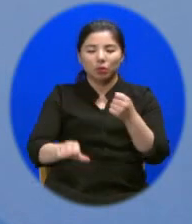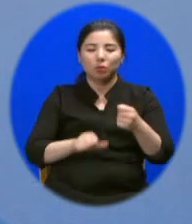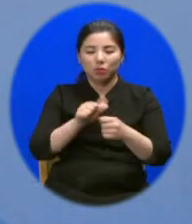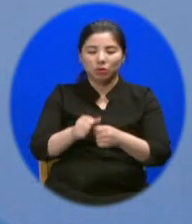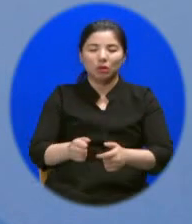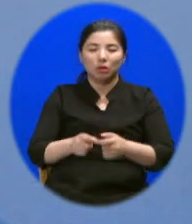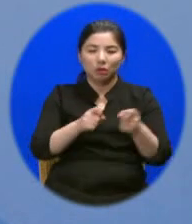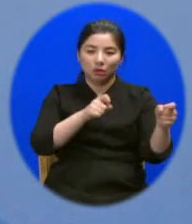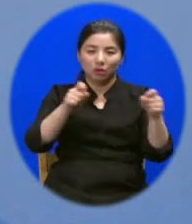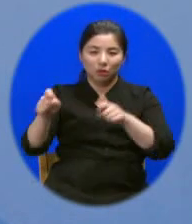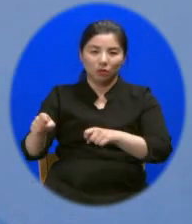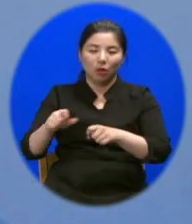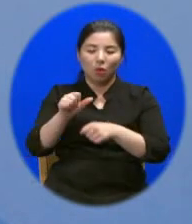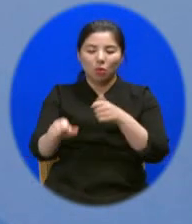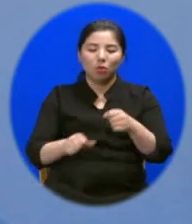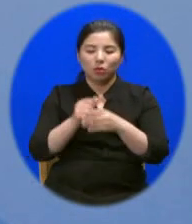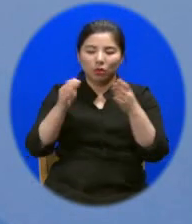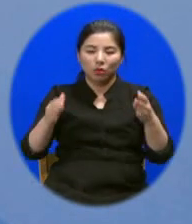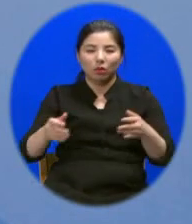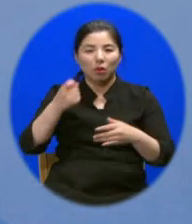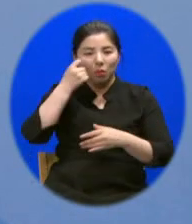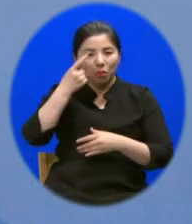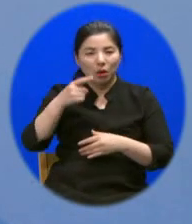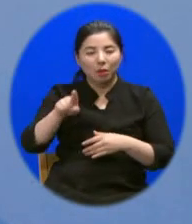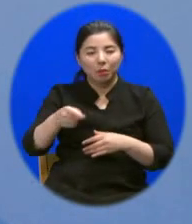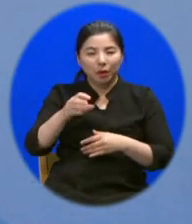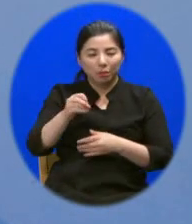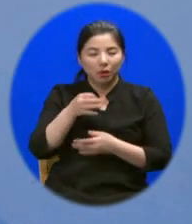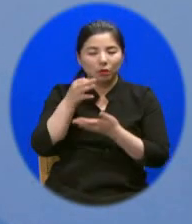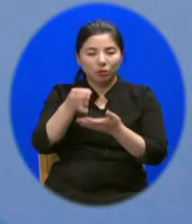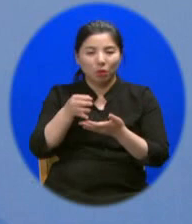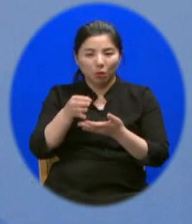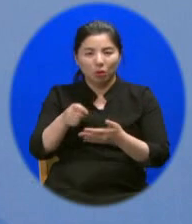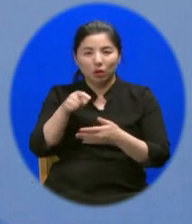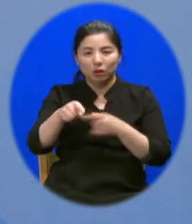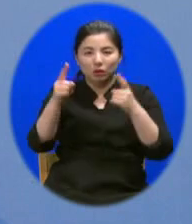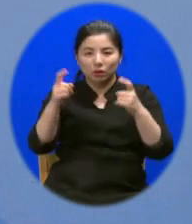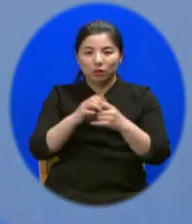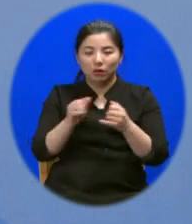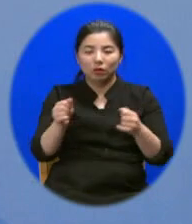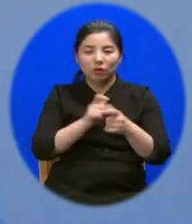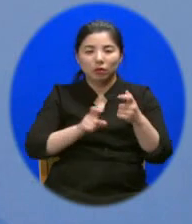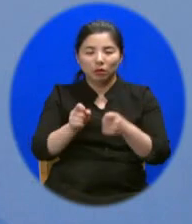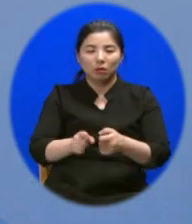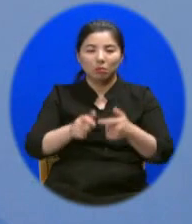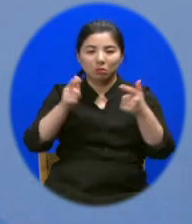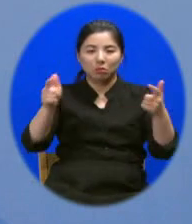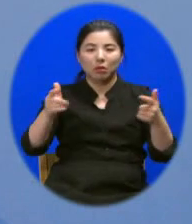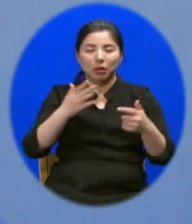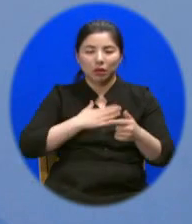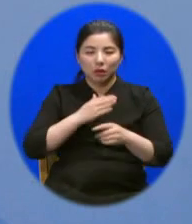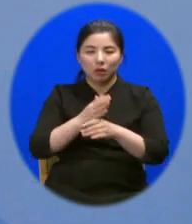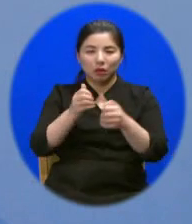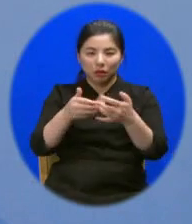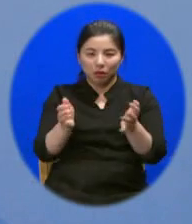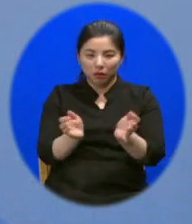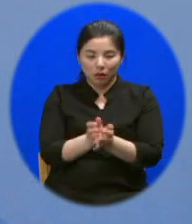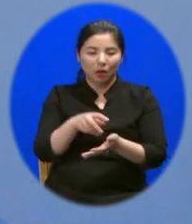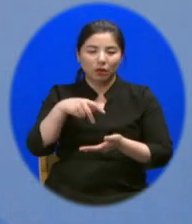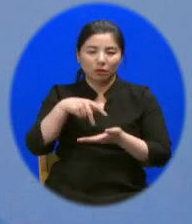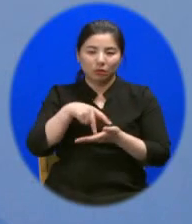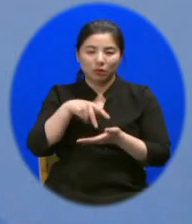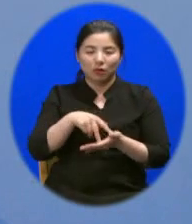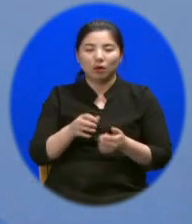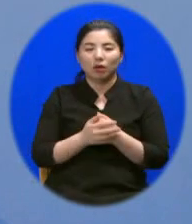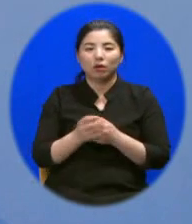에서 5년 동안 월 100만원 실이 지급하고 그 대상자를 좀 대폭 확대하는 게 저희 당 방침입니다 또